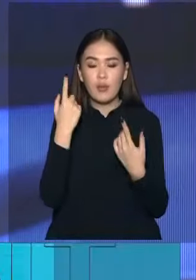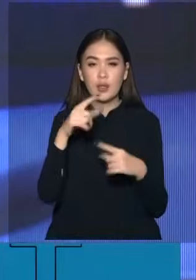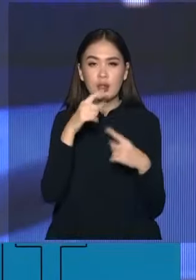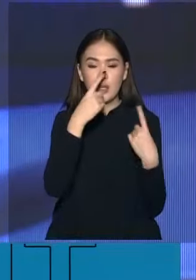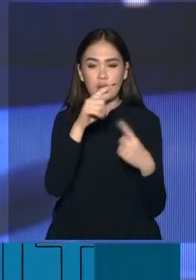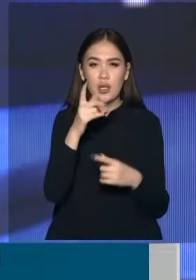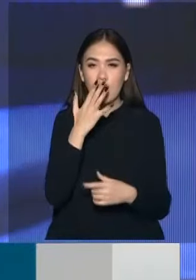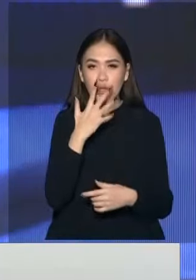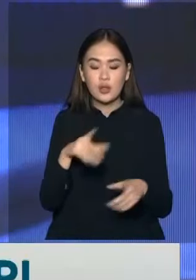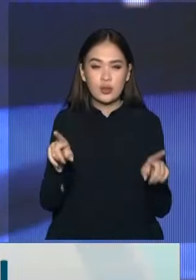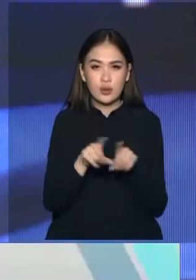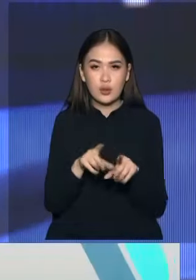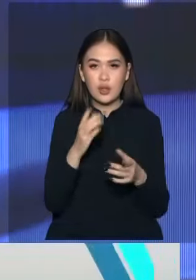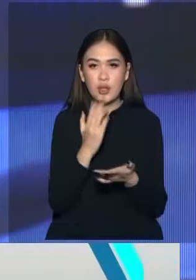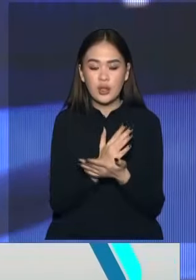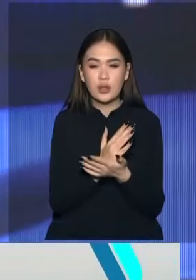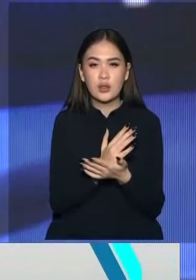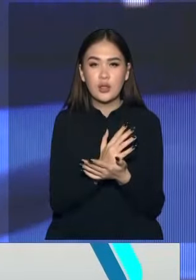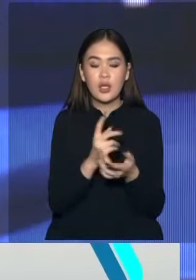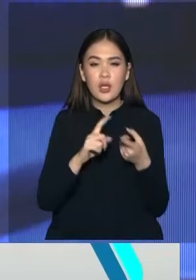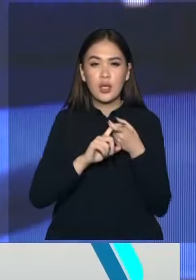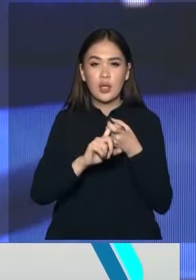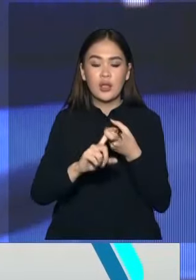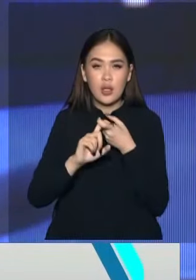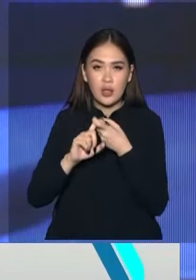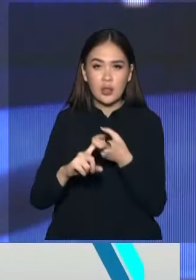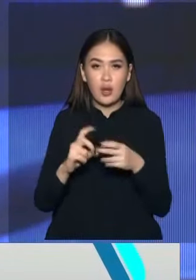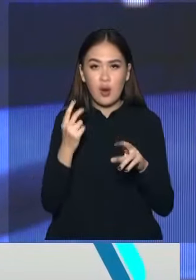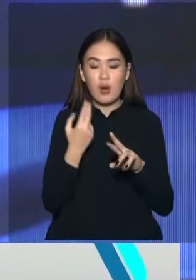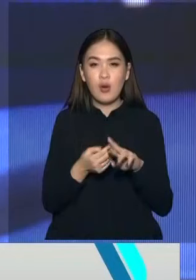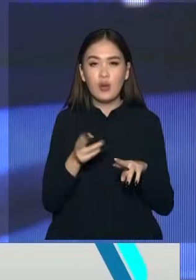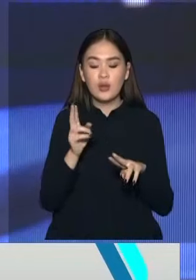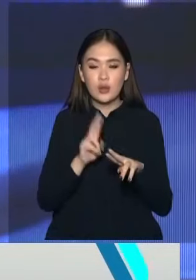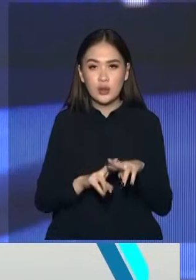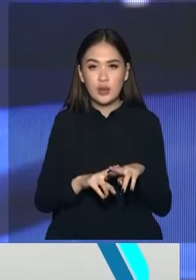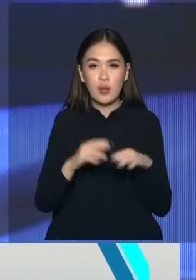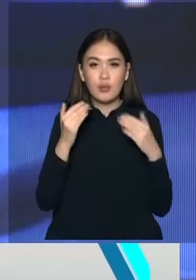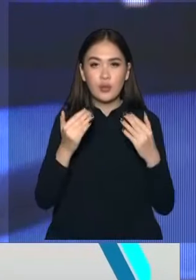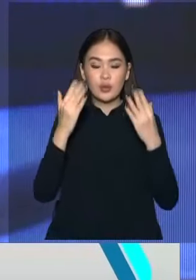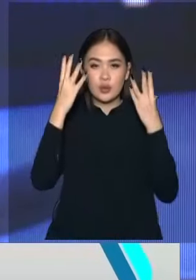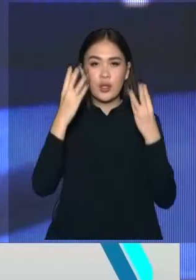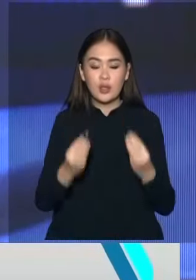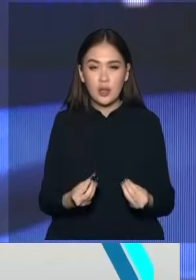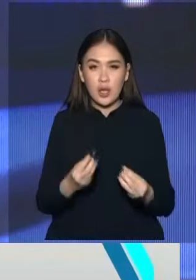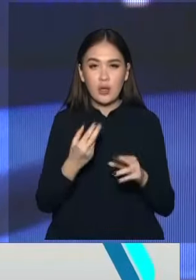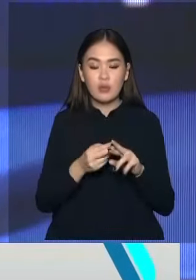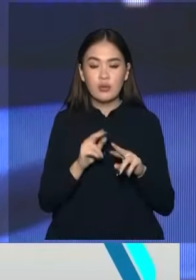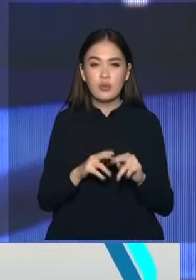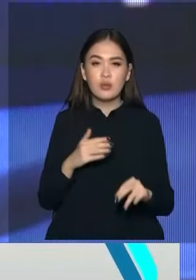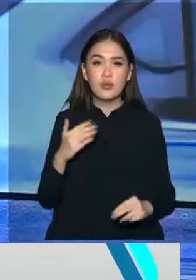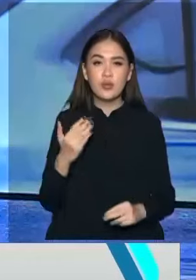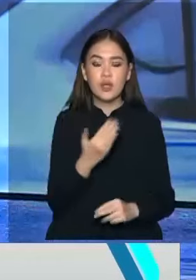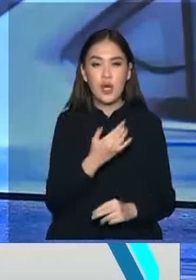біз нақты интеграция жасауға тырысып жатырмыз. Осы бүгінгі таңда, және де мынау